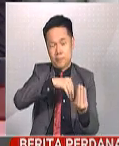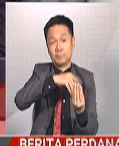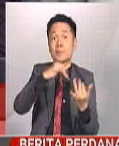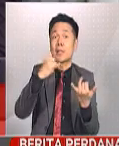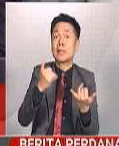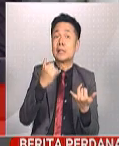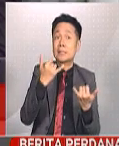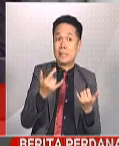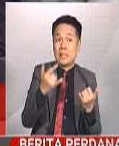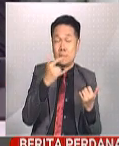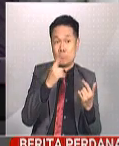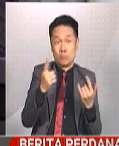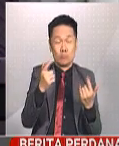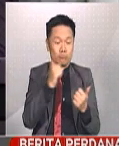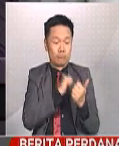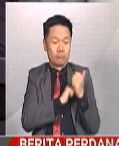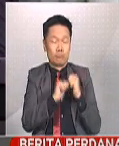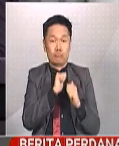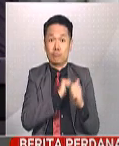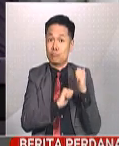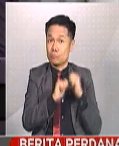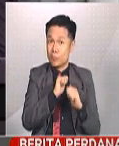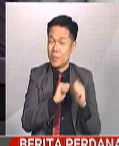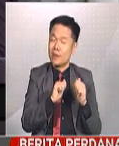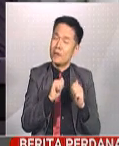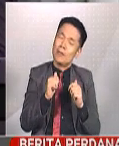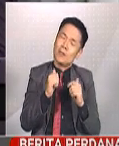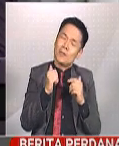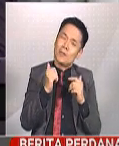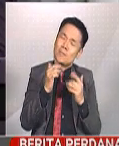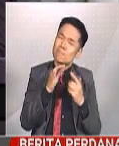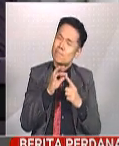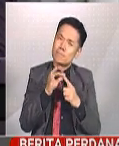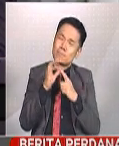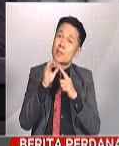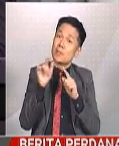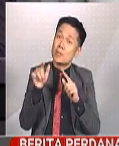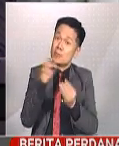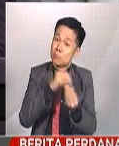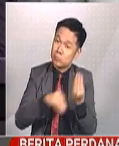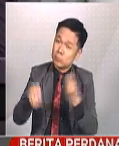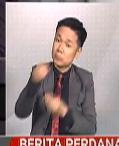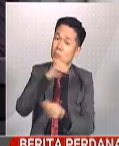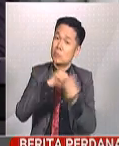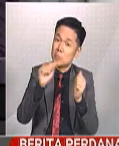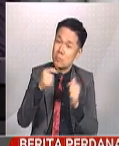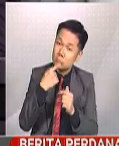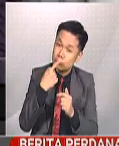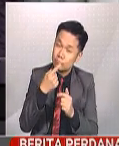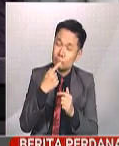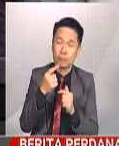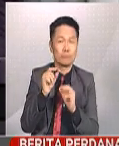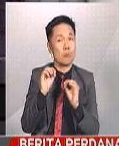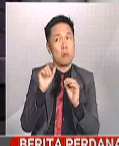menceburi bidang seni lakonan berkata keistimewaan menyambut bulan Ramadan di sana tidak dapat digambarkan dengan